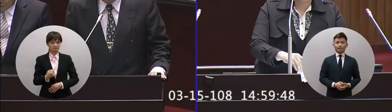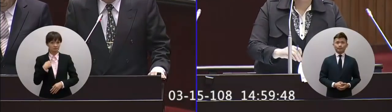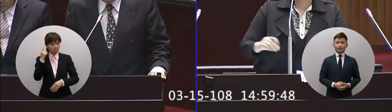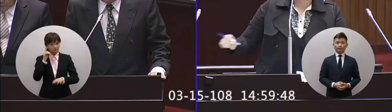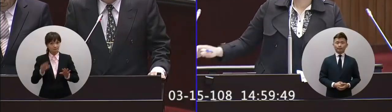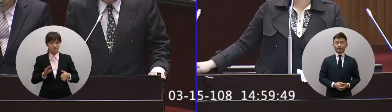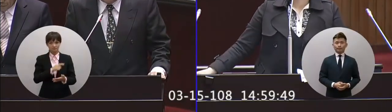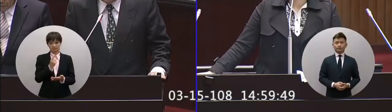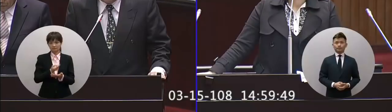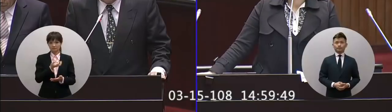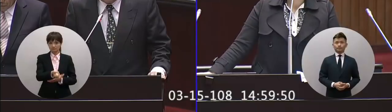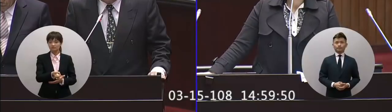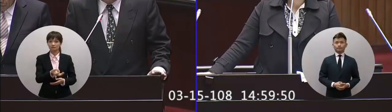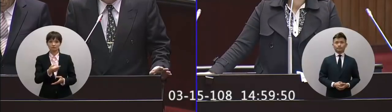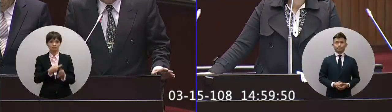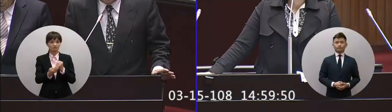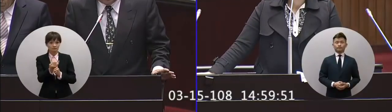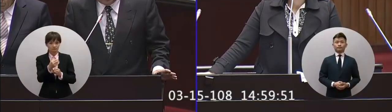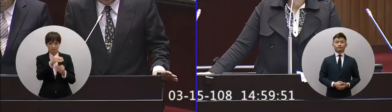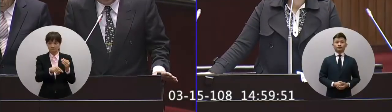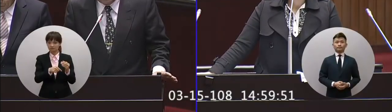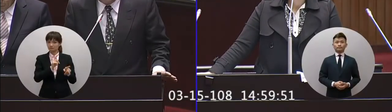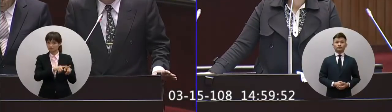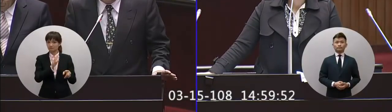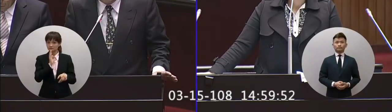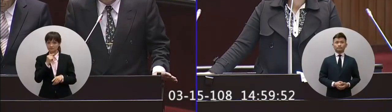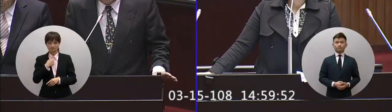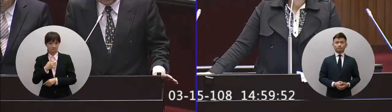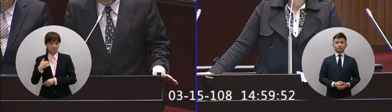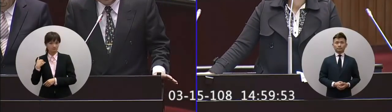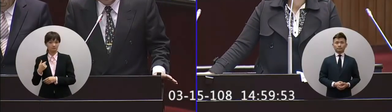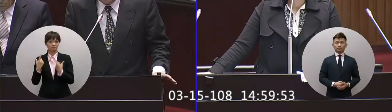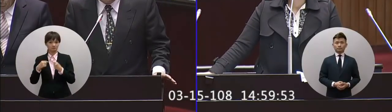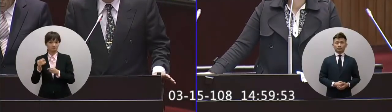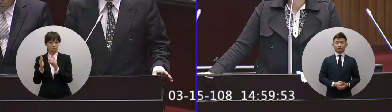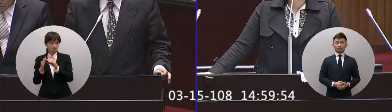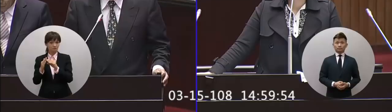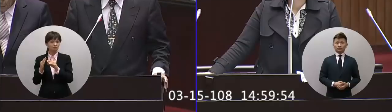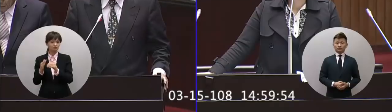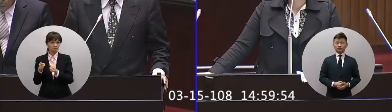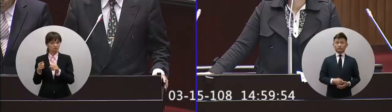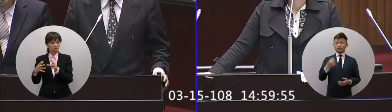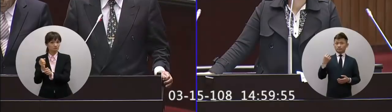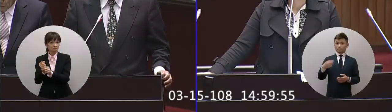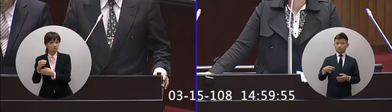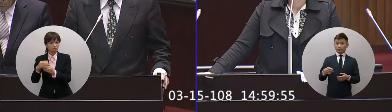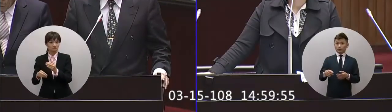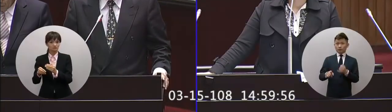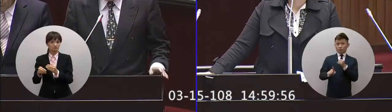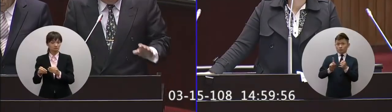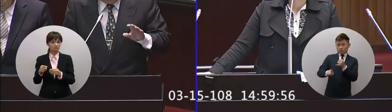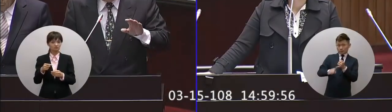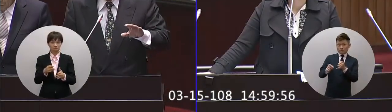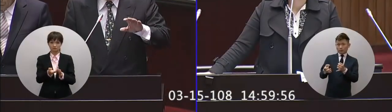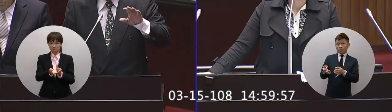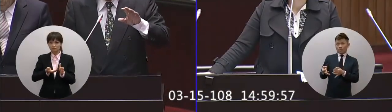面收，那么我们跟能源局合作是我们会去推动后端的回收的机制。 不会从后端推动回收，而是